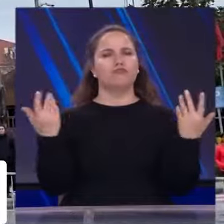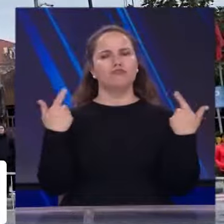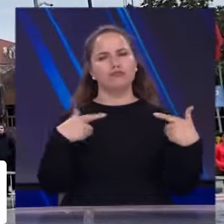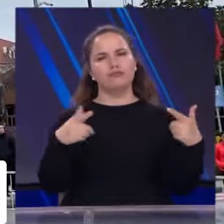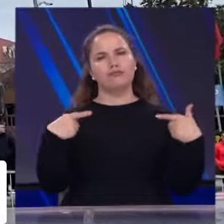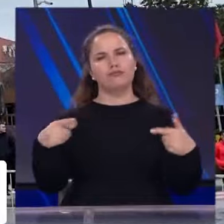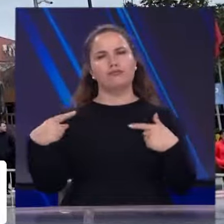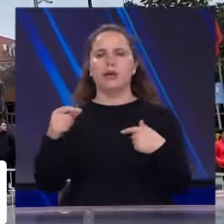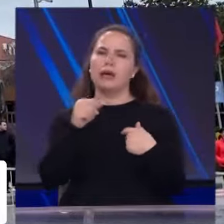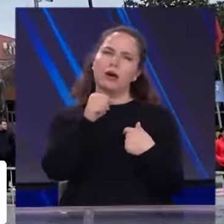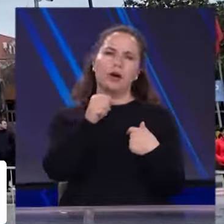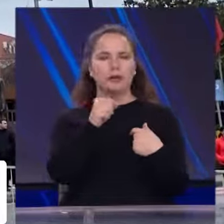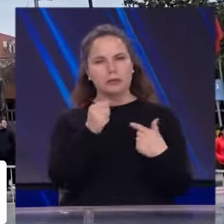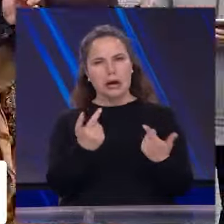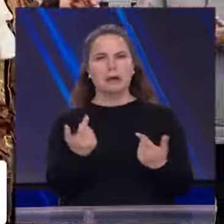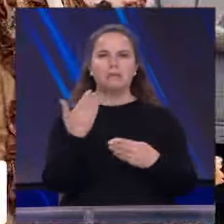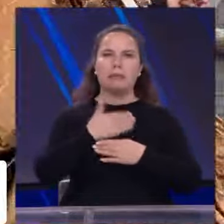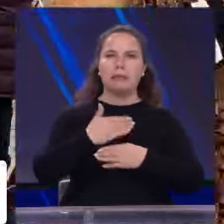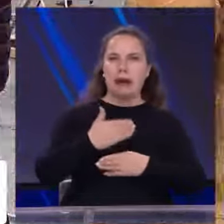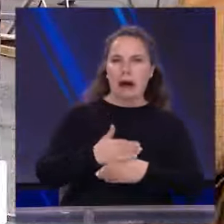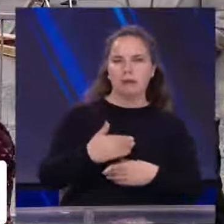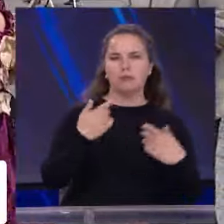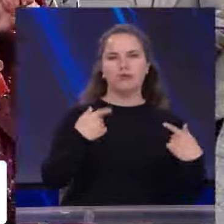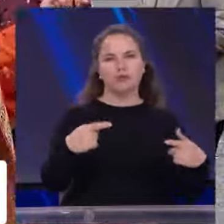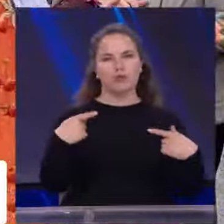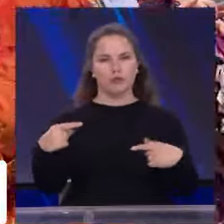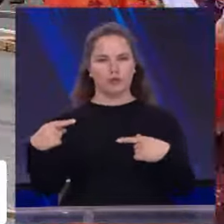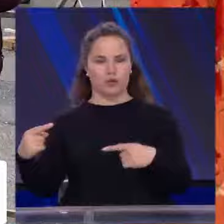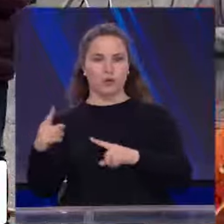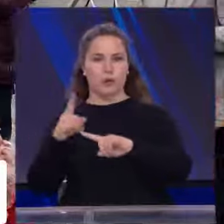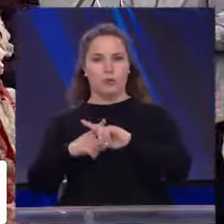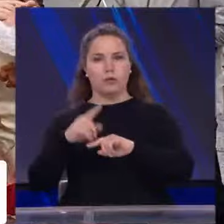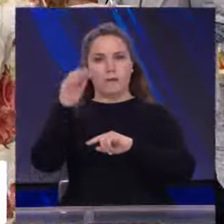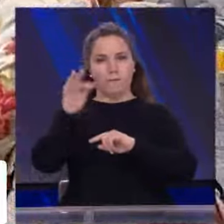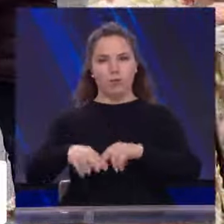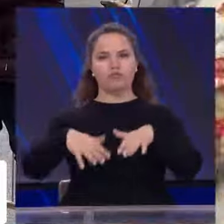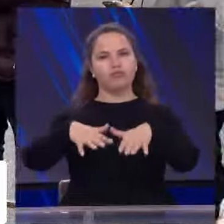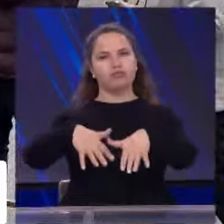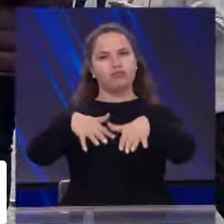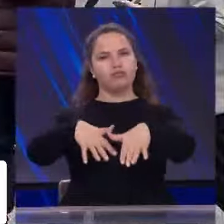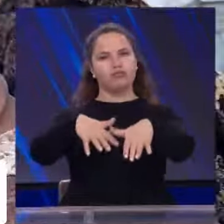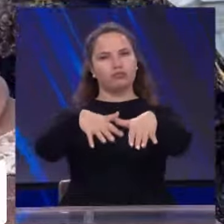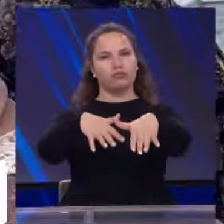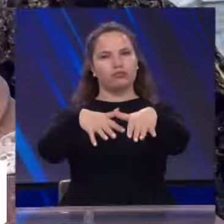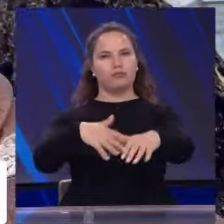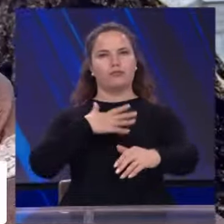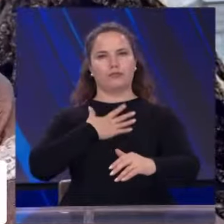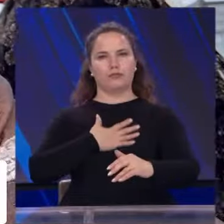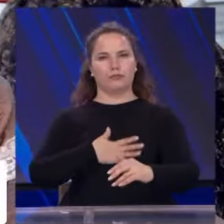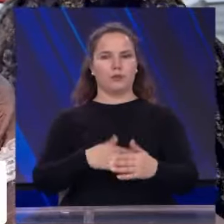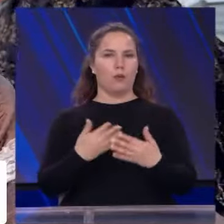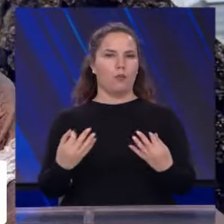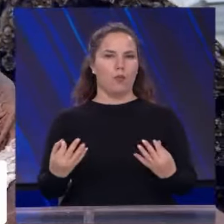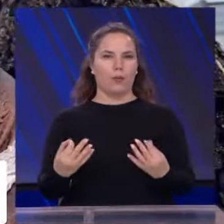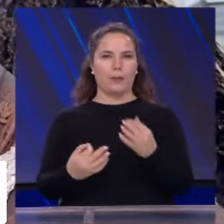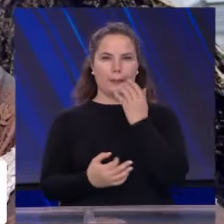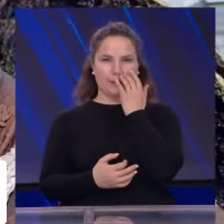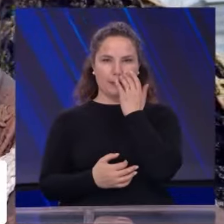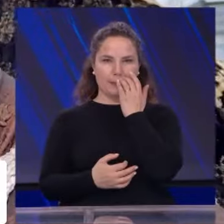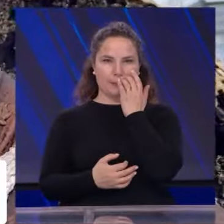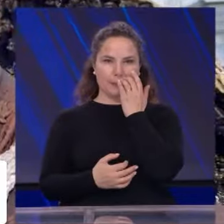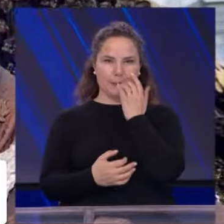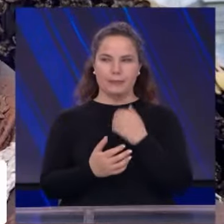të mbyllura dhe sheshe u finalizuan me paradën e karvanit e karnavaleve që përshkoi rrugët kryesore. Shumë herë mi beta janë nga